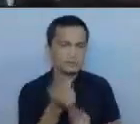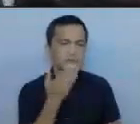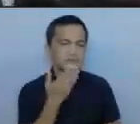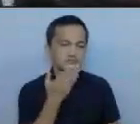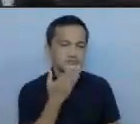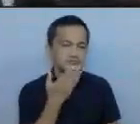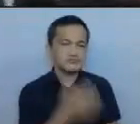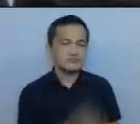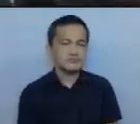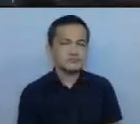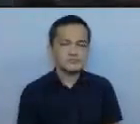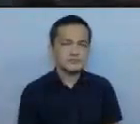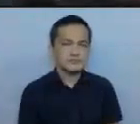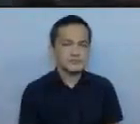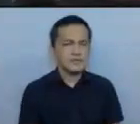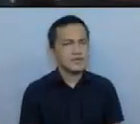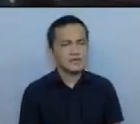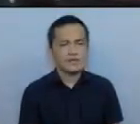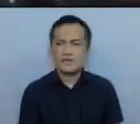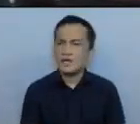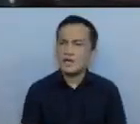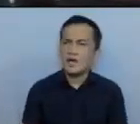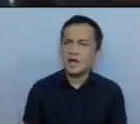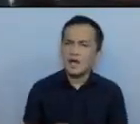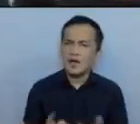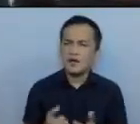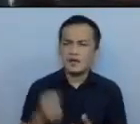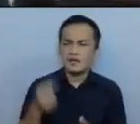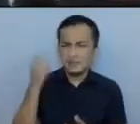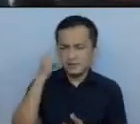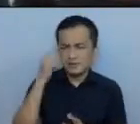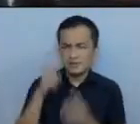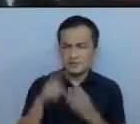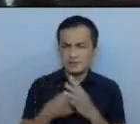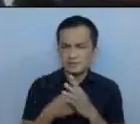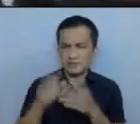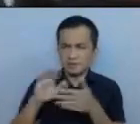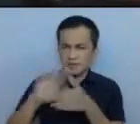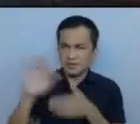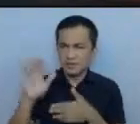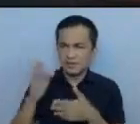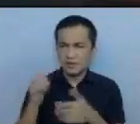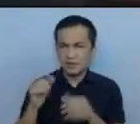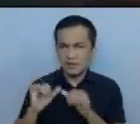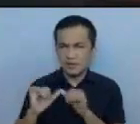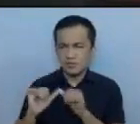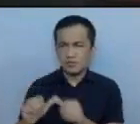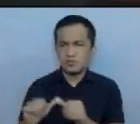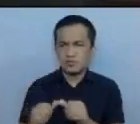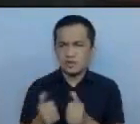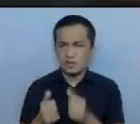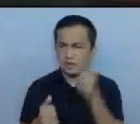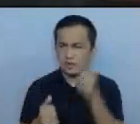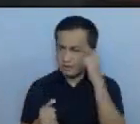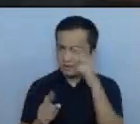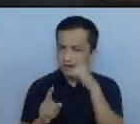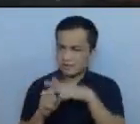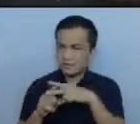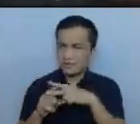Sir, parang yun naman po na isipang magsimula mag-vlog at bakit yun po siya tinuloy-tuloy? Paano po kayo nakaisip ng mga content nyo?